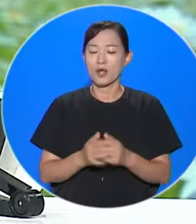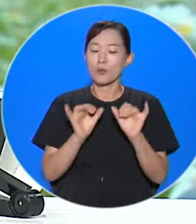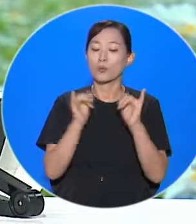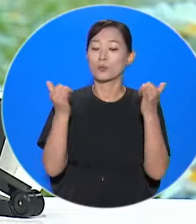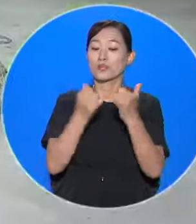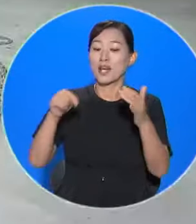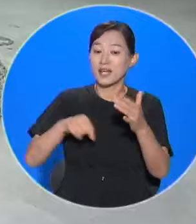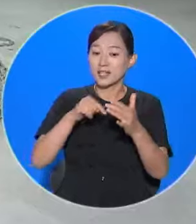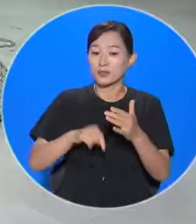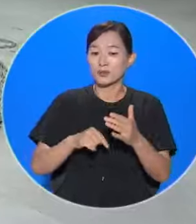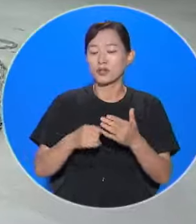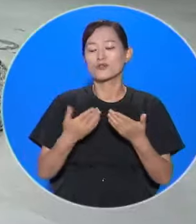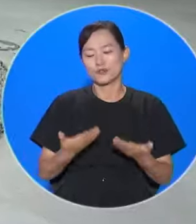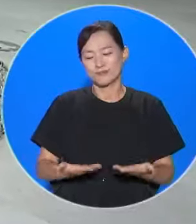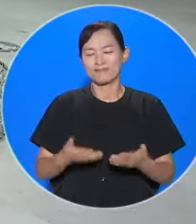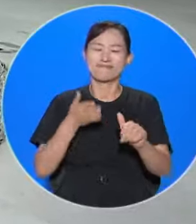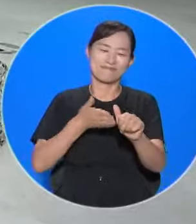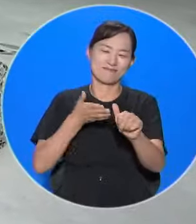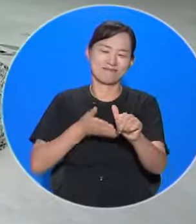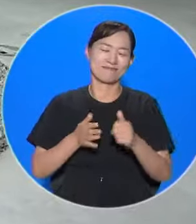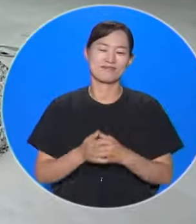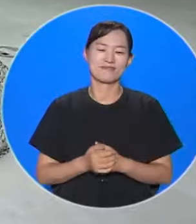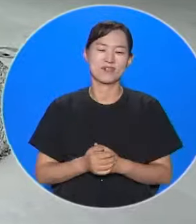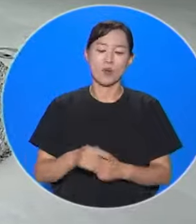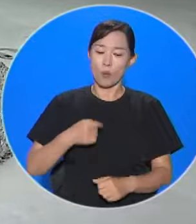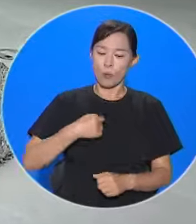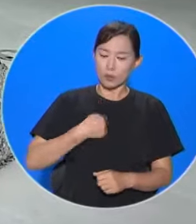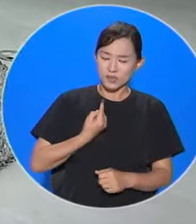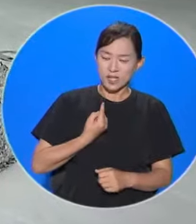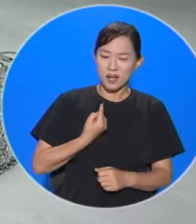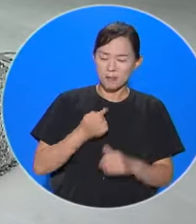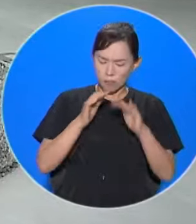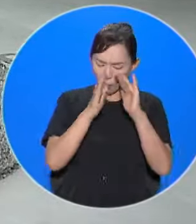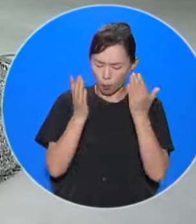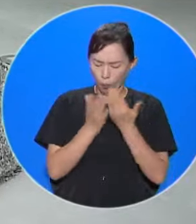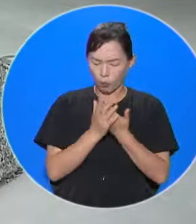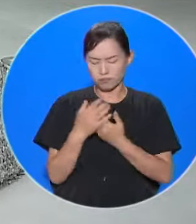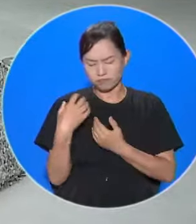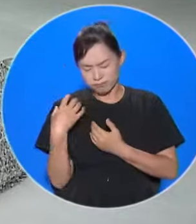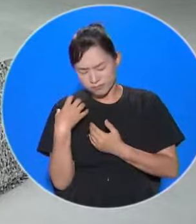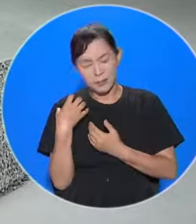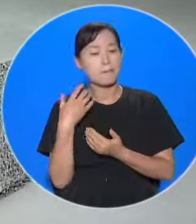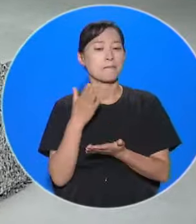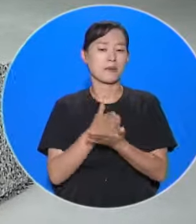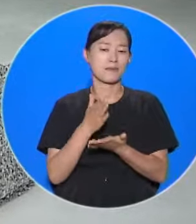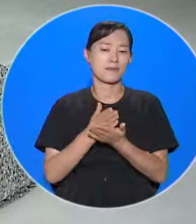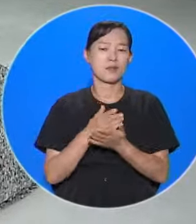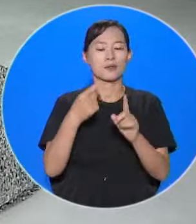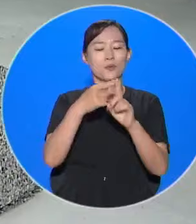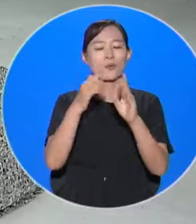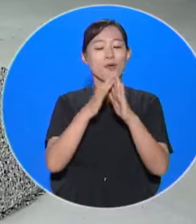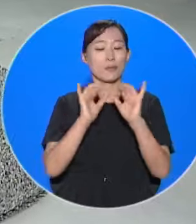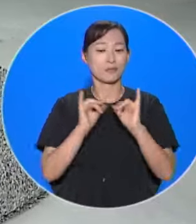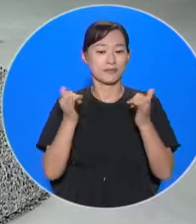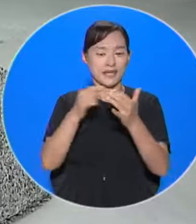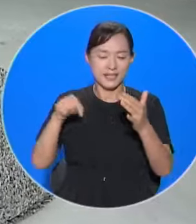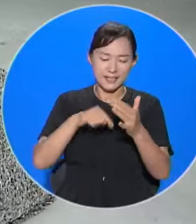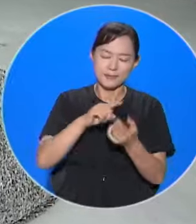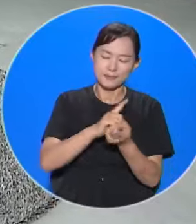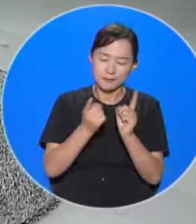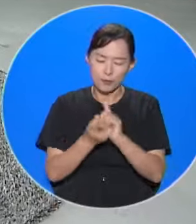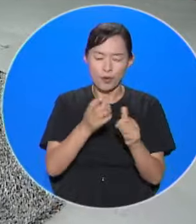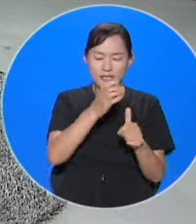공동체 안에서 쉼을 누리시기 바랍니다. 혼자서 모든 짐을 지려 하지 말고 교회 공동체 안에서 서로의